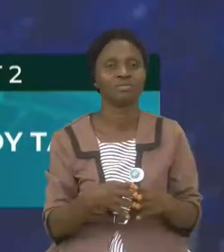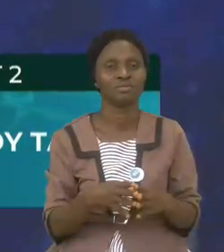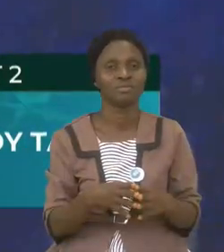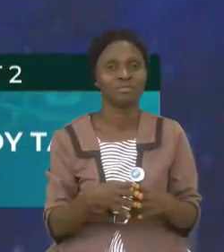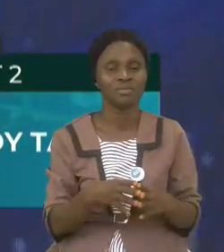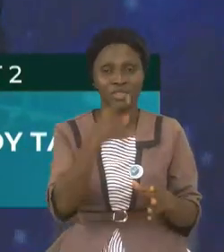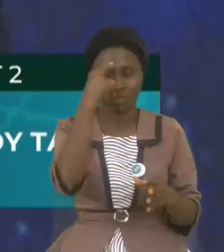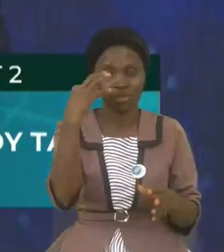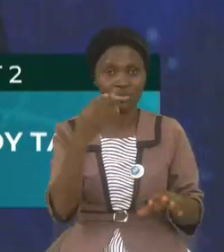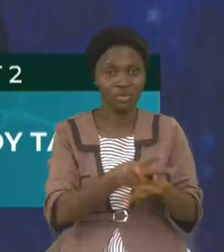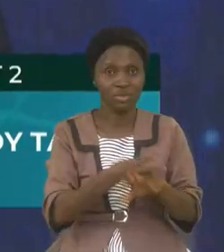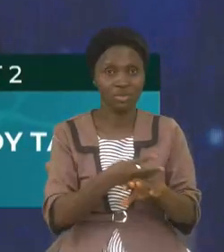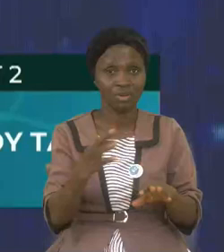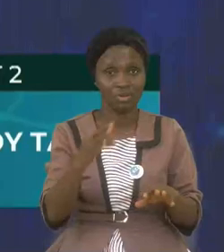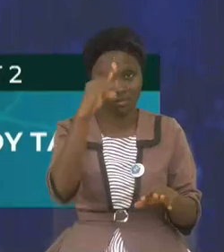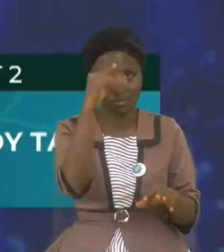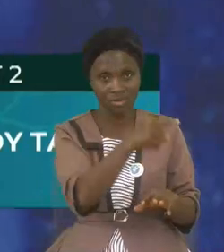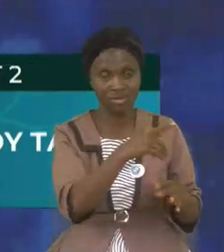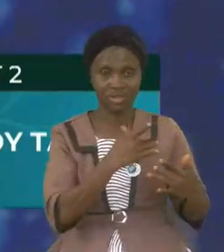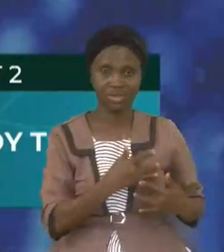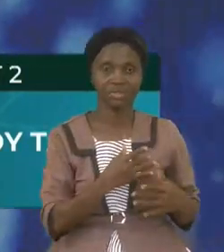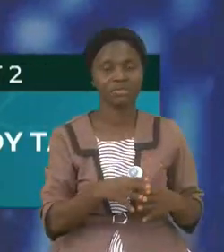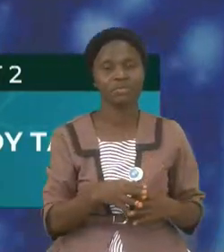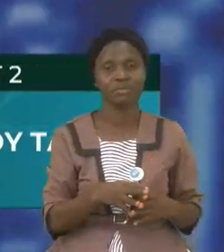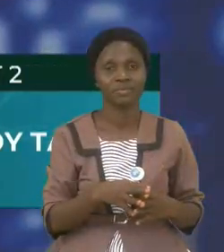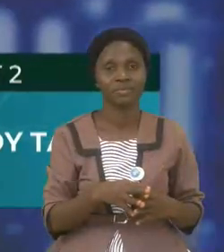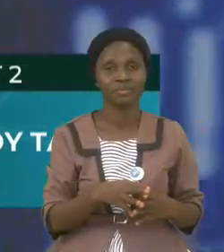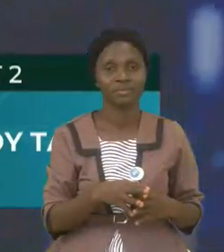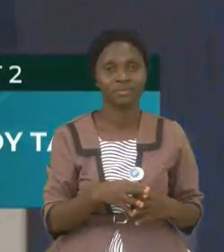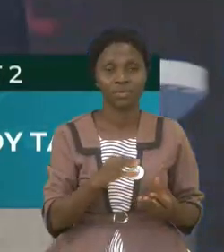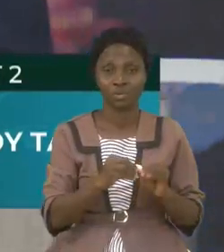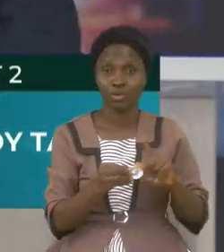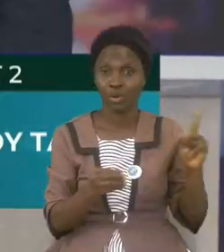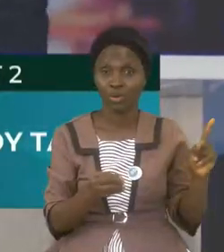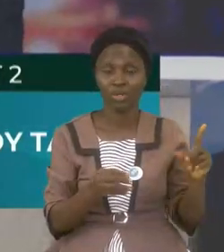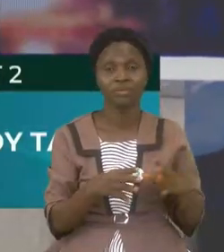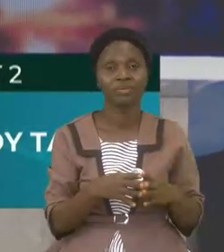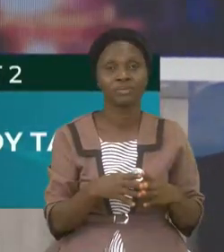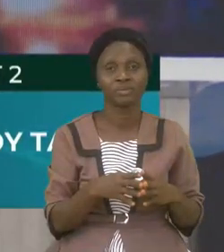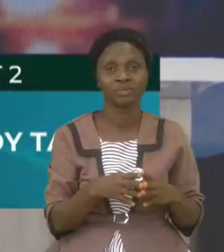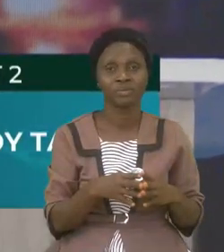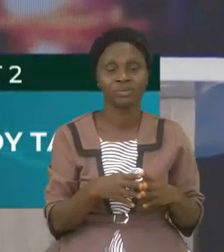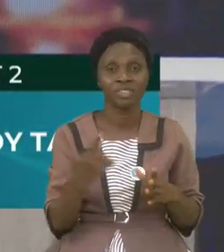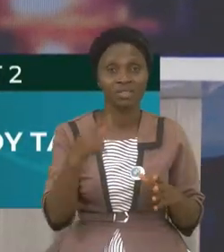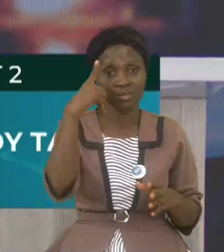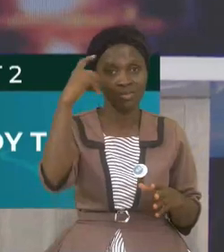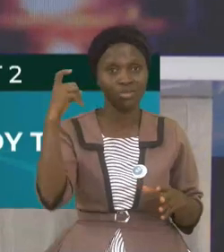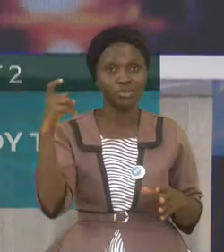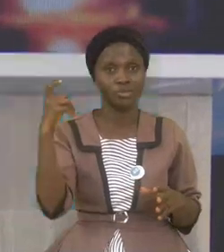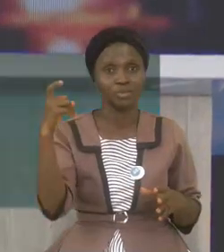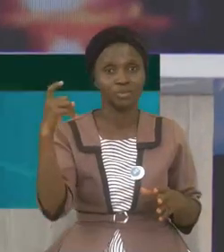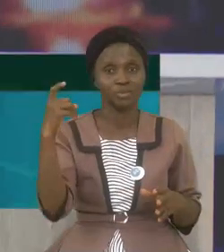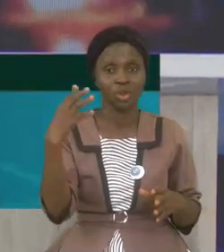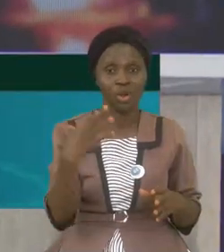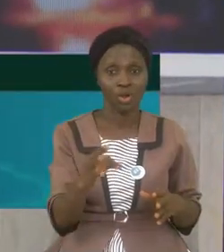devenu un maniaque, un fou, à cause de